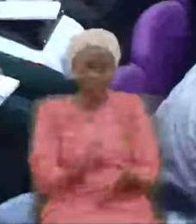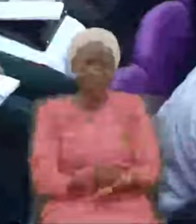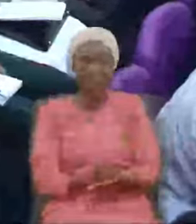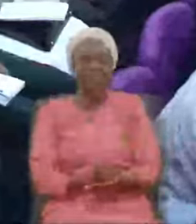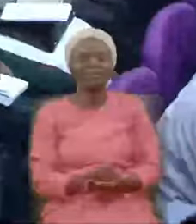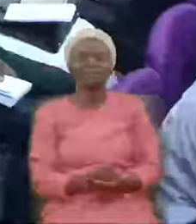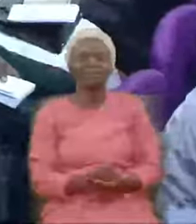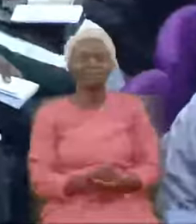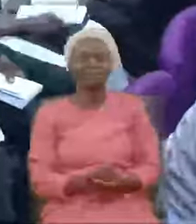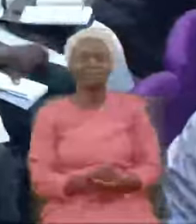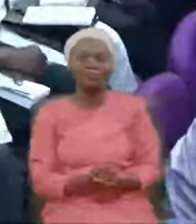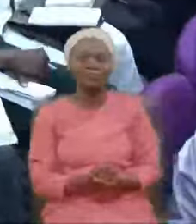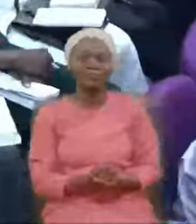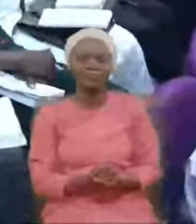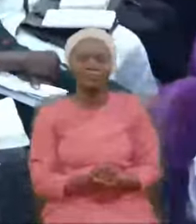Jésus-Christ.